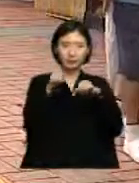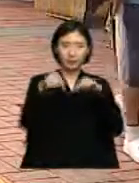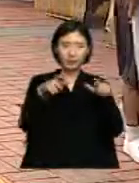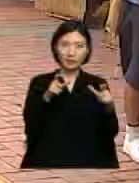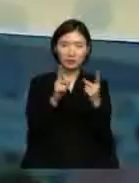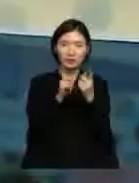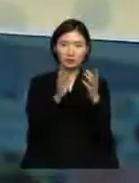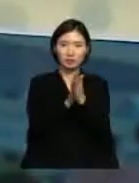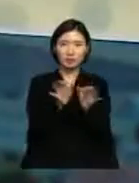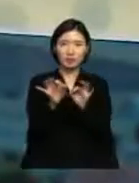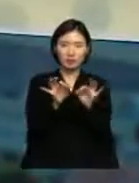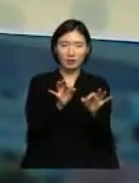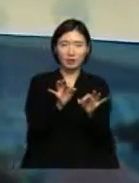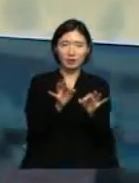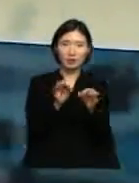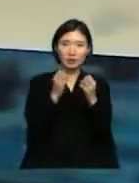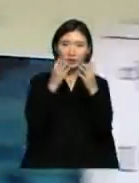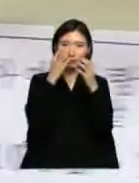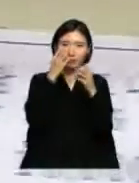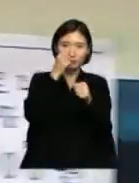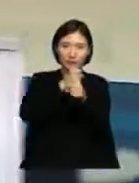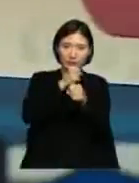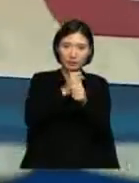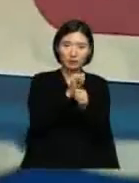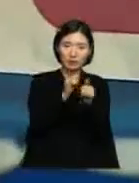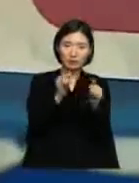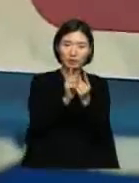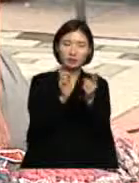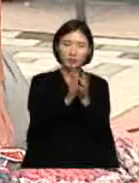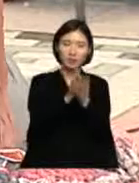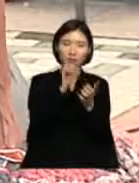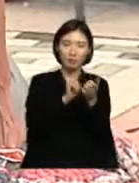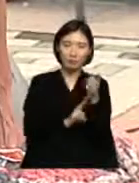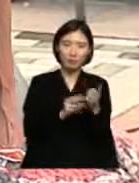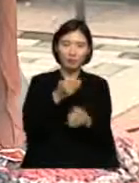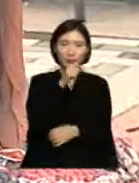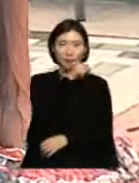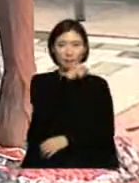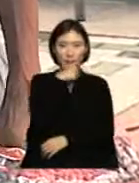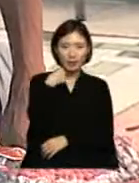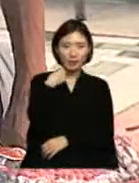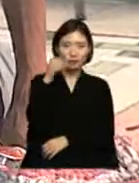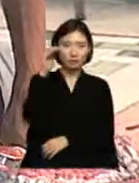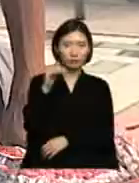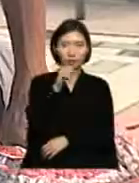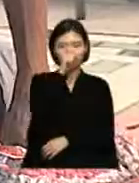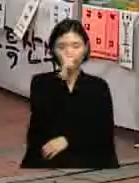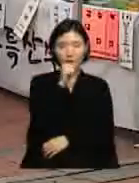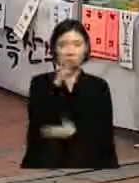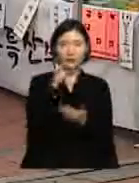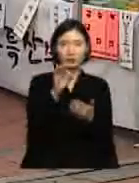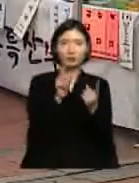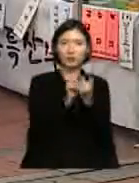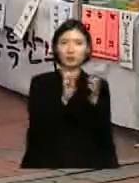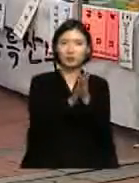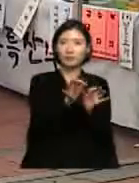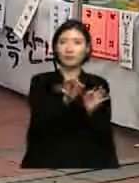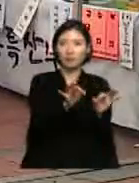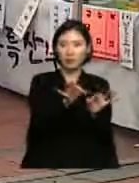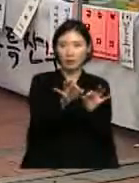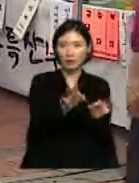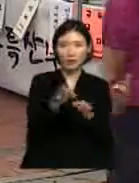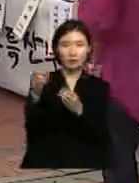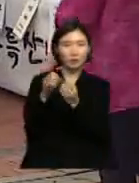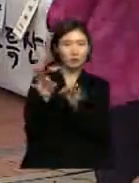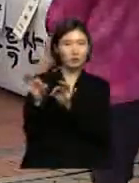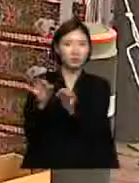직거래 장터는 생산자가 직접 판매하기 때문에 맛과 당도 질이 좋다는 평가입니다. 가격도 직거래 장터가 재래시장에 비해